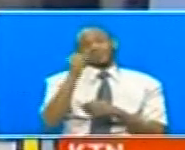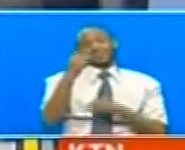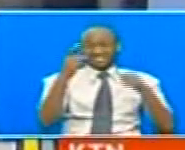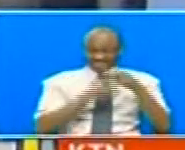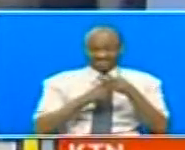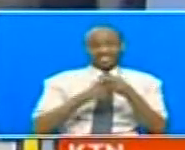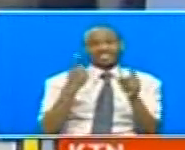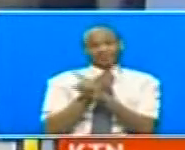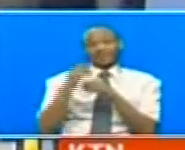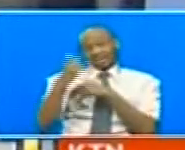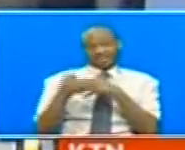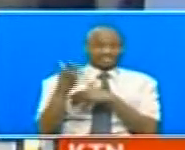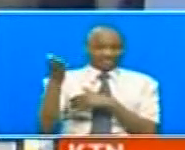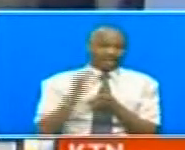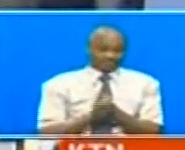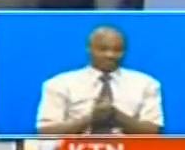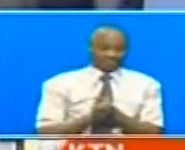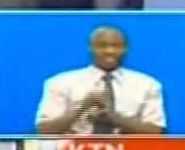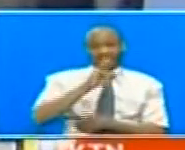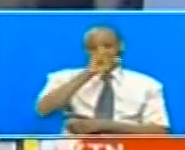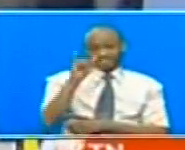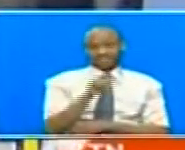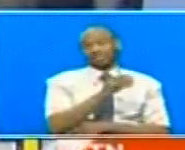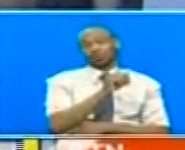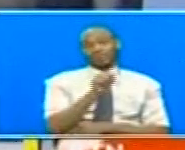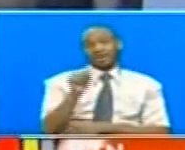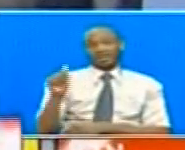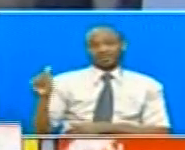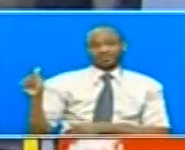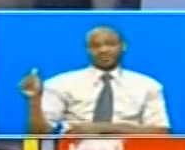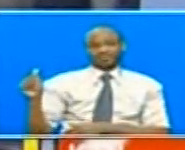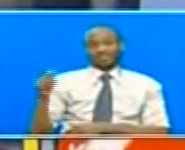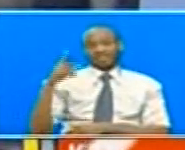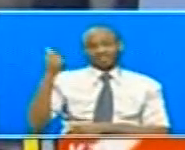56. Hassan Jumaa, KTN Michezo.